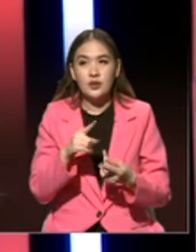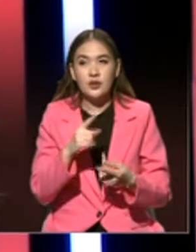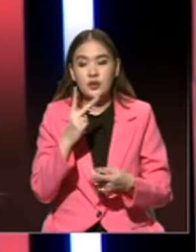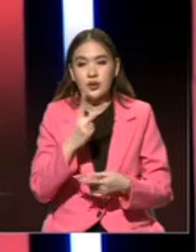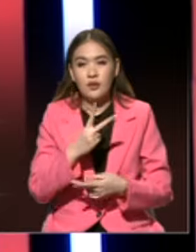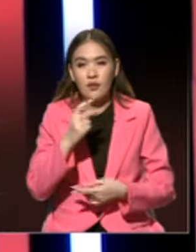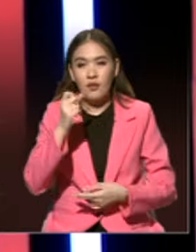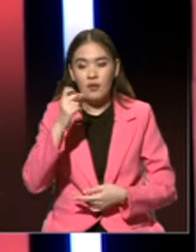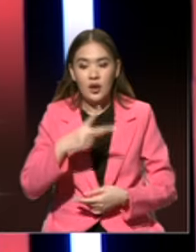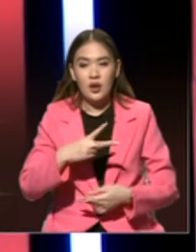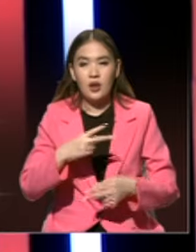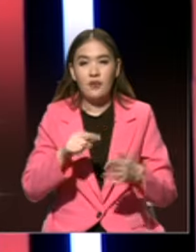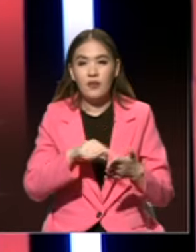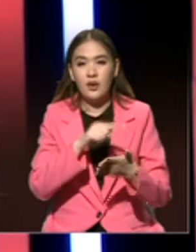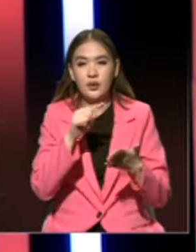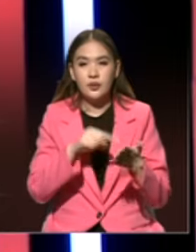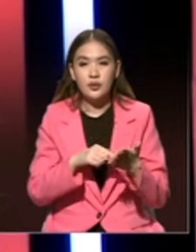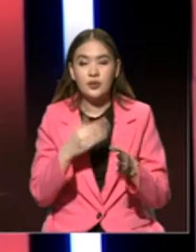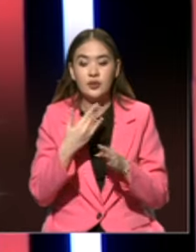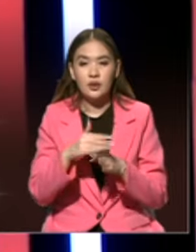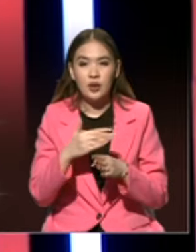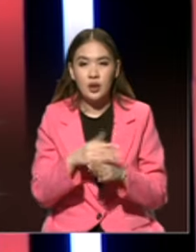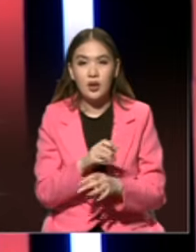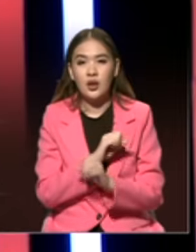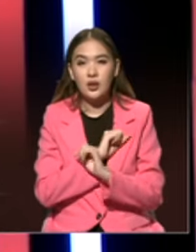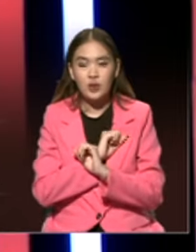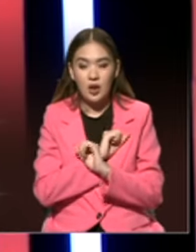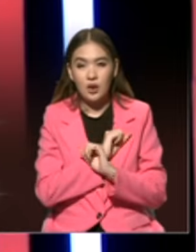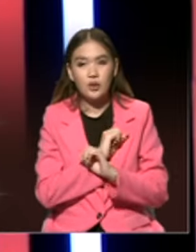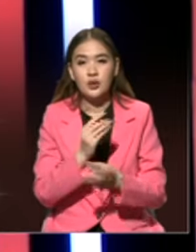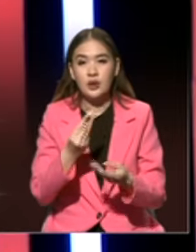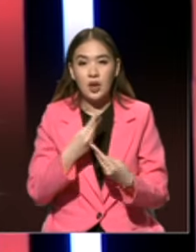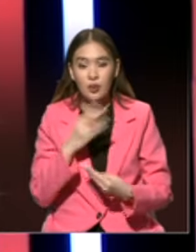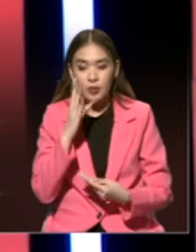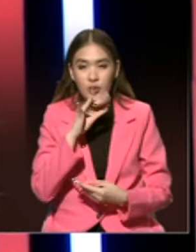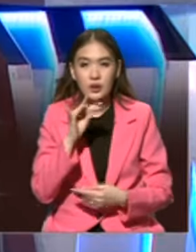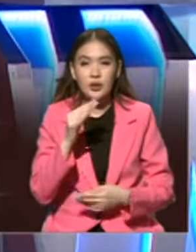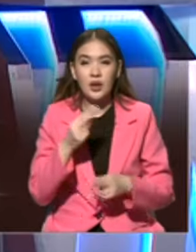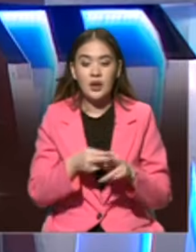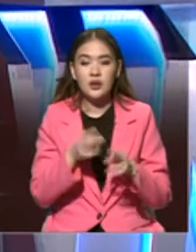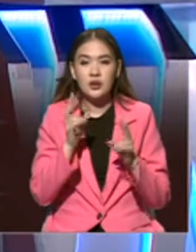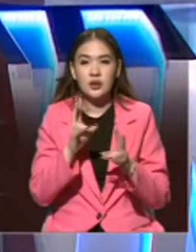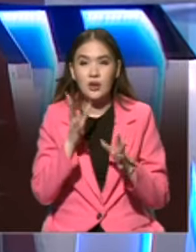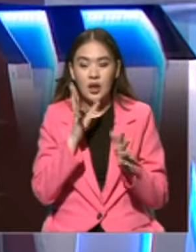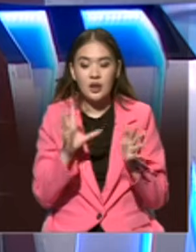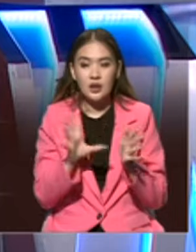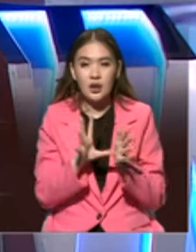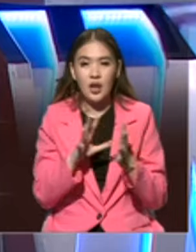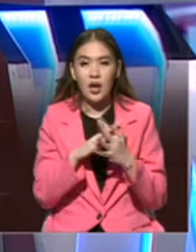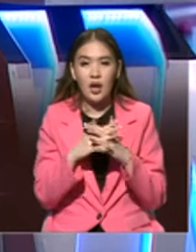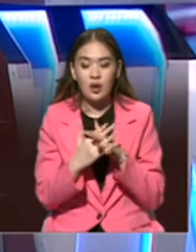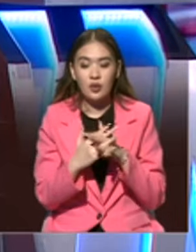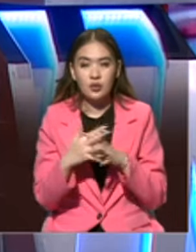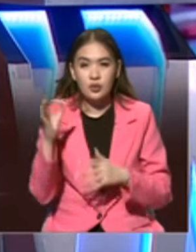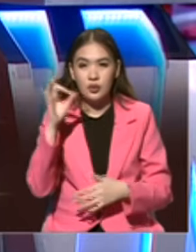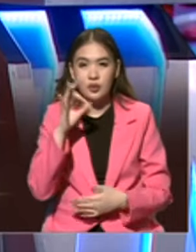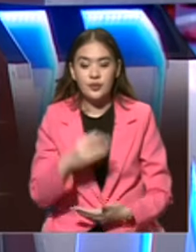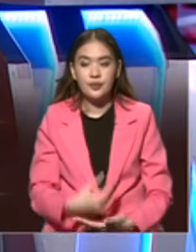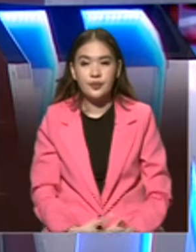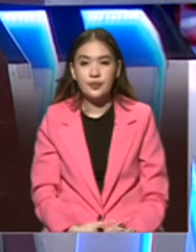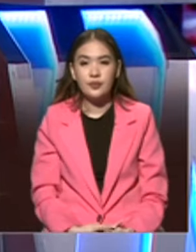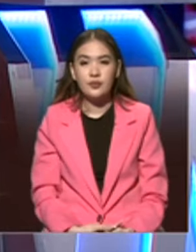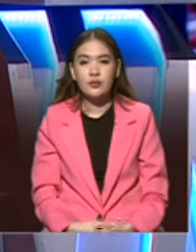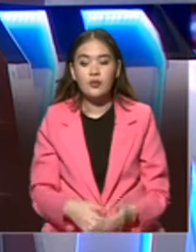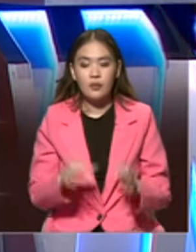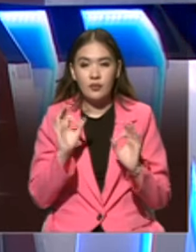деп айтсақ болады ғой, жаңағы алған несиеге каникул беріле ме, екіншісі зардап шеккен техника, ауыл шаруашылығы техникалары. Дұрыс сұрақ